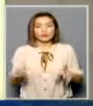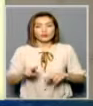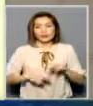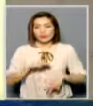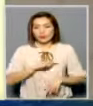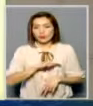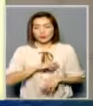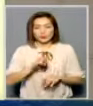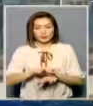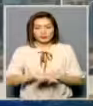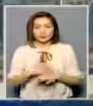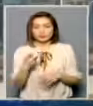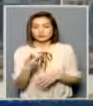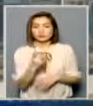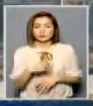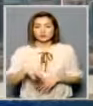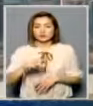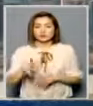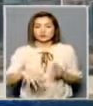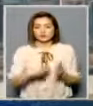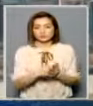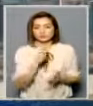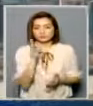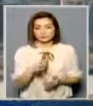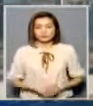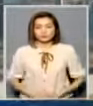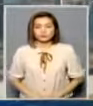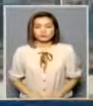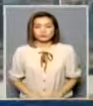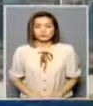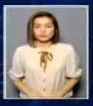құрылысына бюджеттен 2 миллиард қаржы бөлініп отыр.